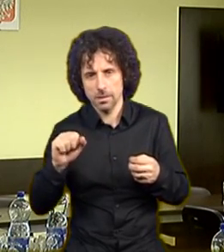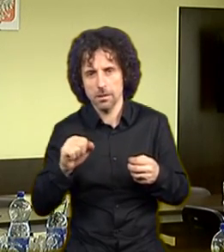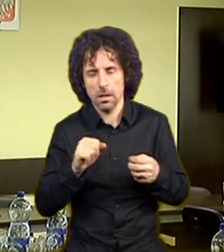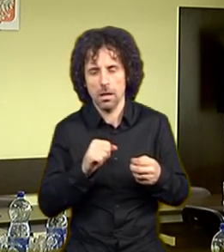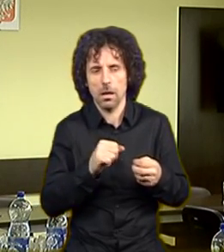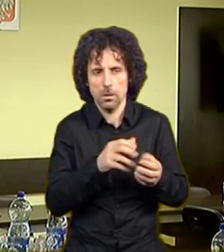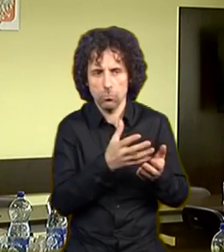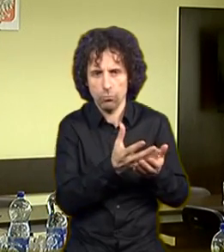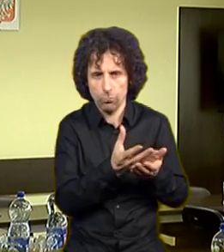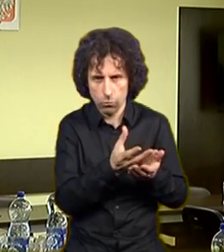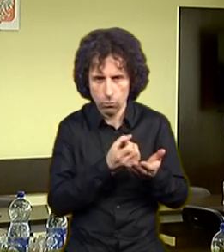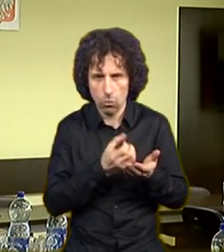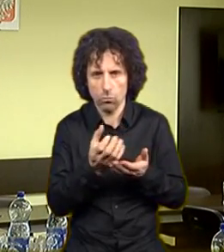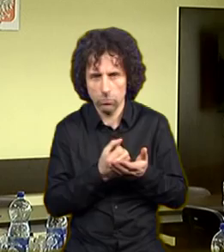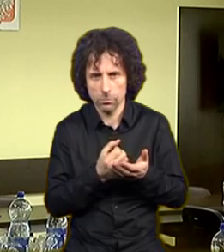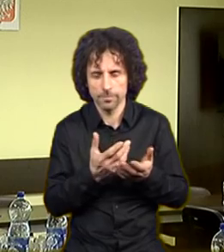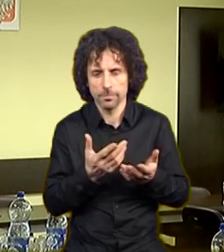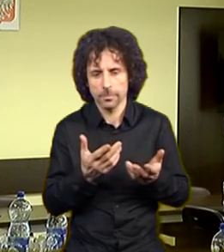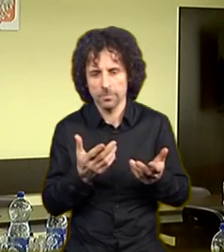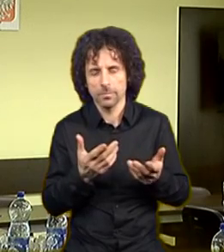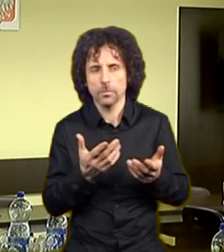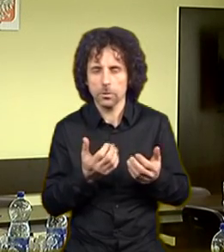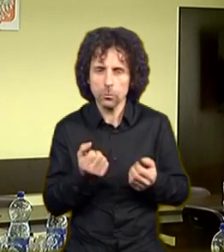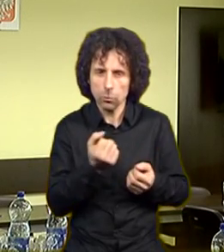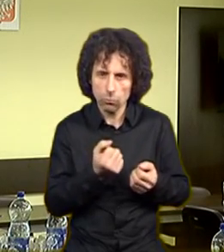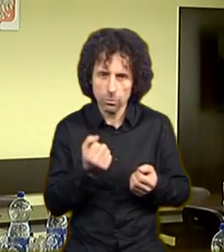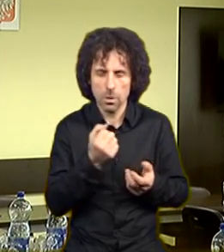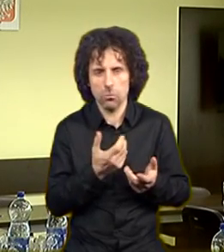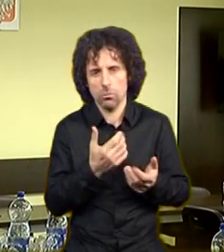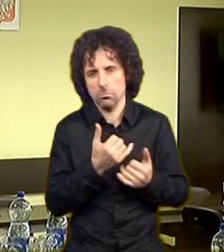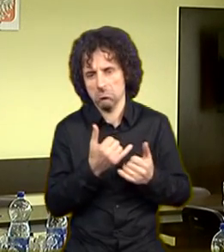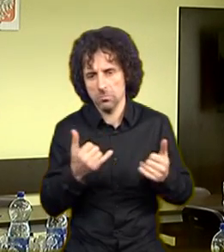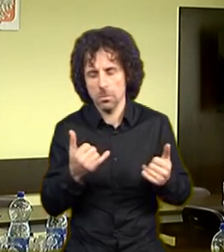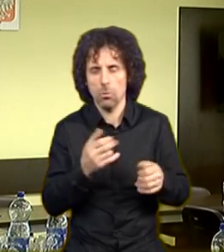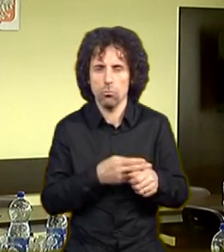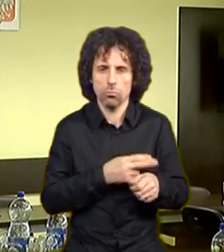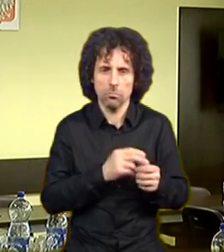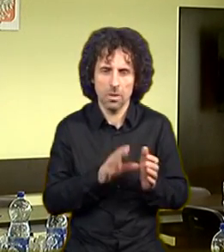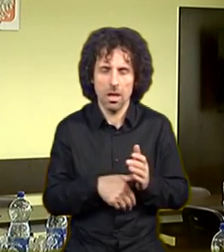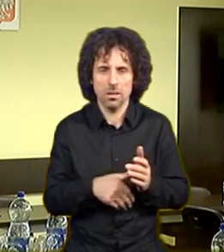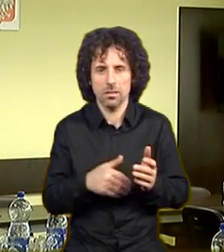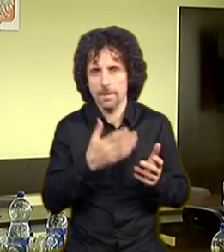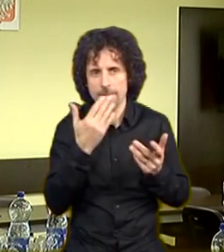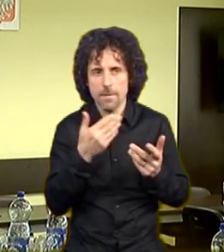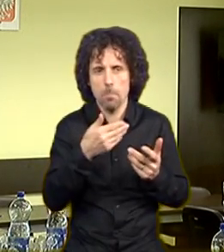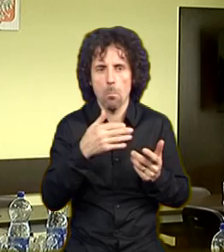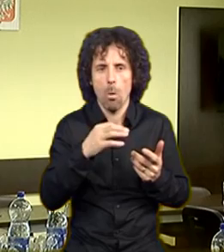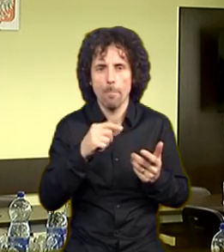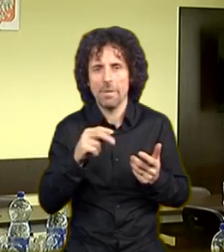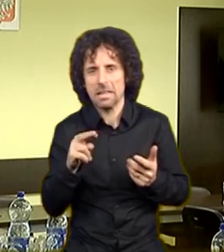podmioty będą zainteresowane na odpowiednie obiekty i użyteczności, albo na inne podmioty typu Urząd Miasta,